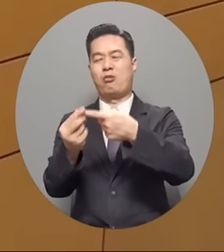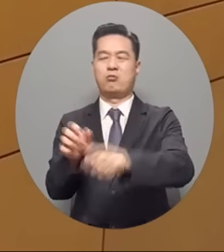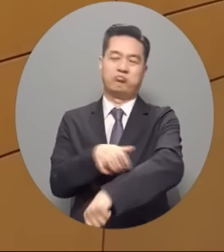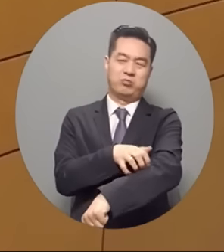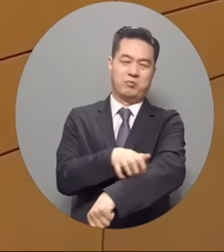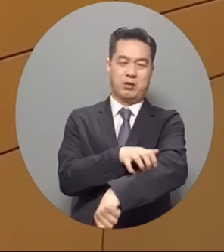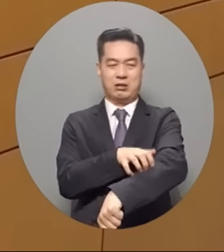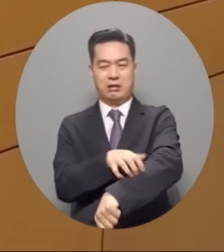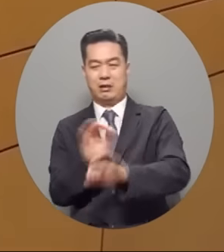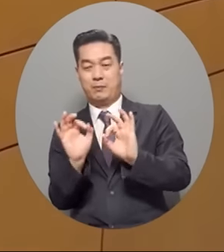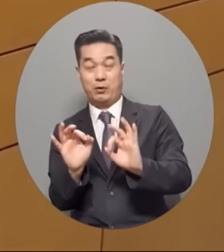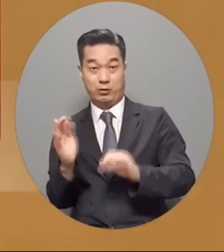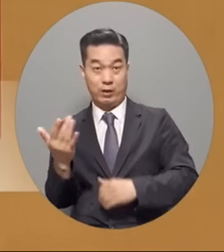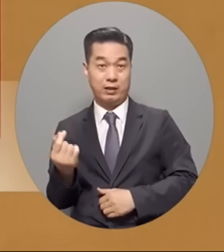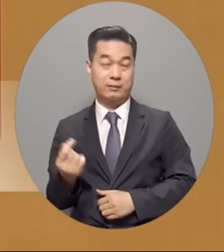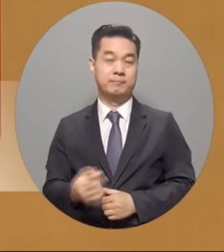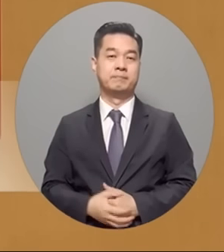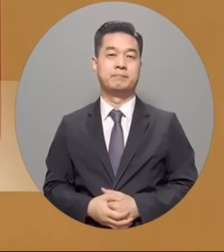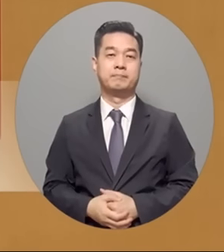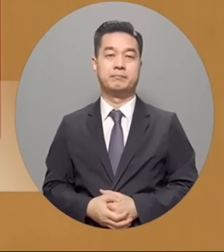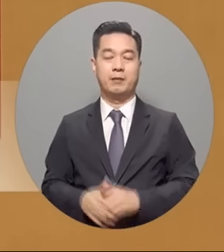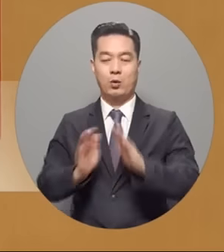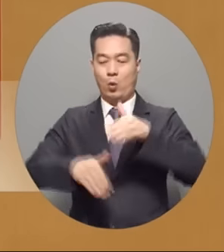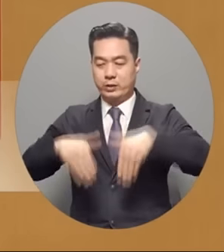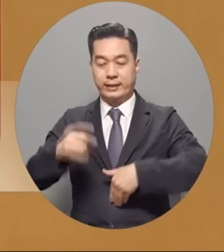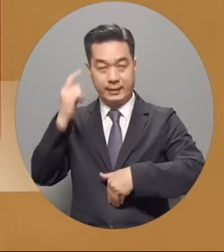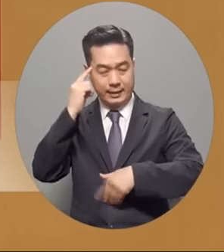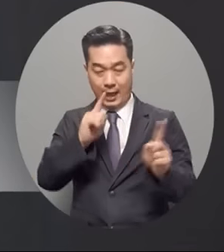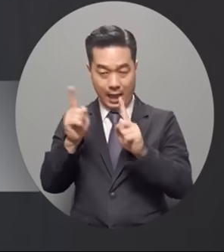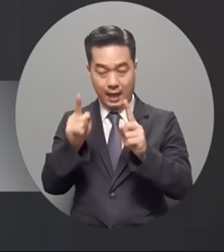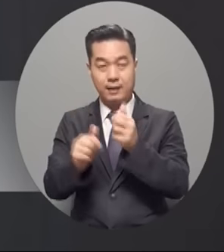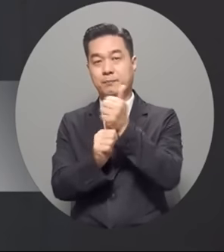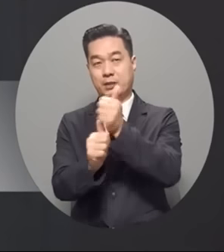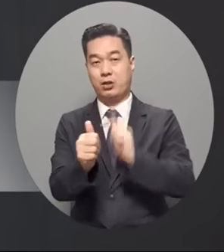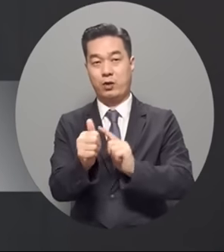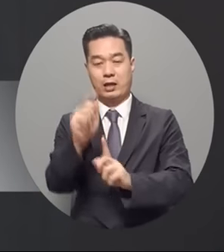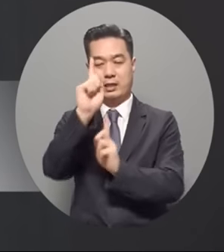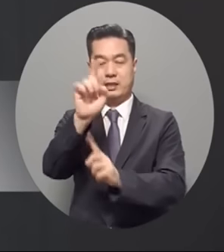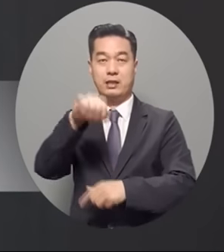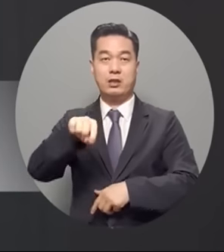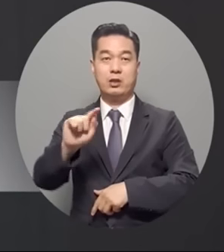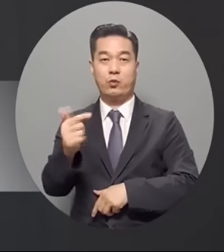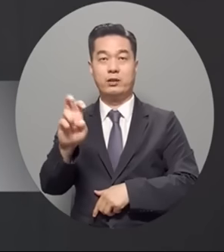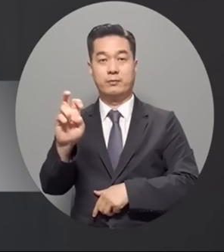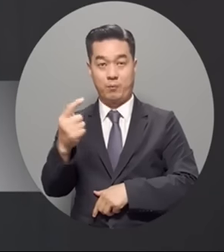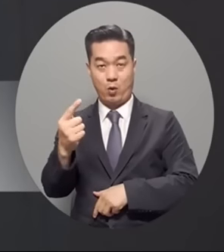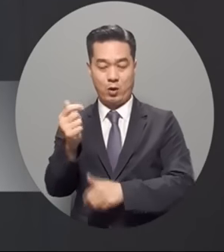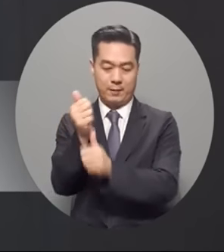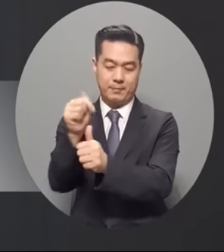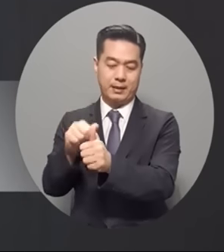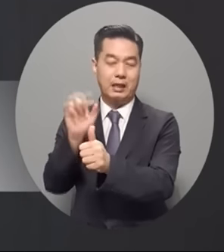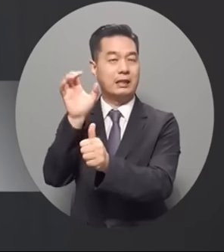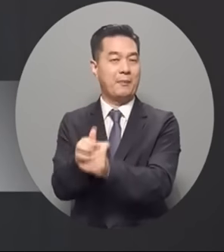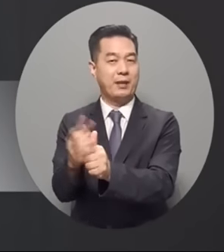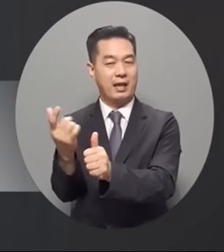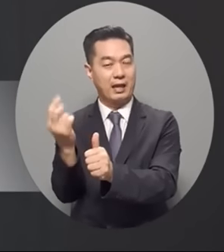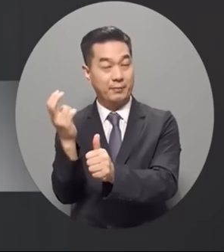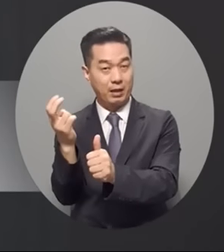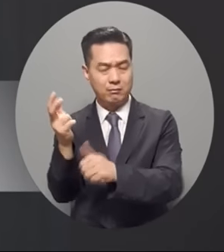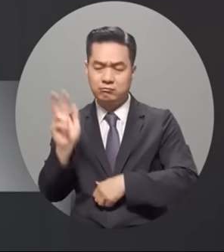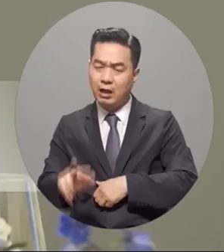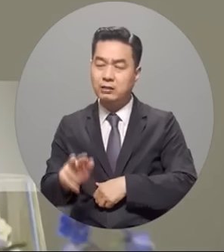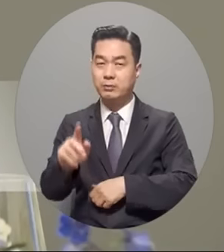관리 기능이 생긴다면 공직기강 비서관에 내정된 이현모 전 인사비서관이 담당할 가능성이 있습니다. 하지만